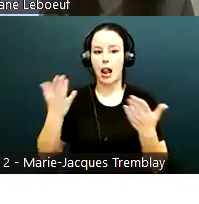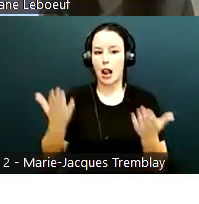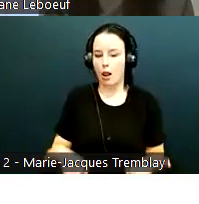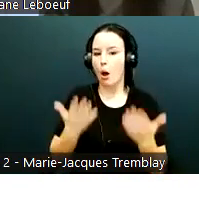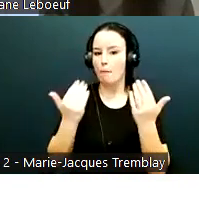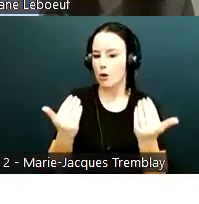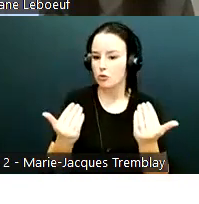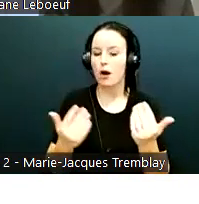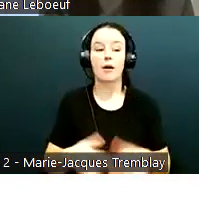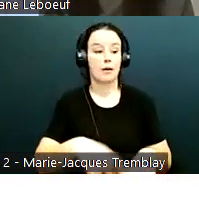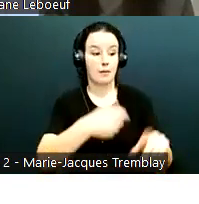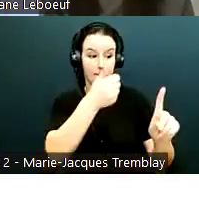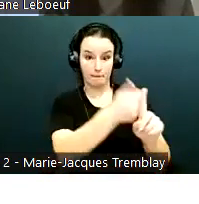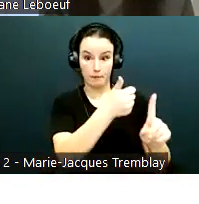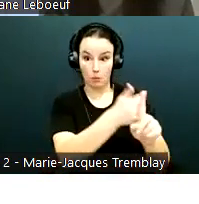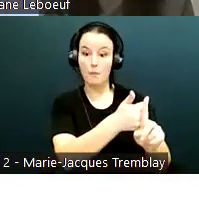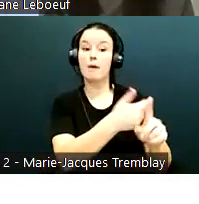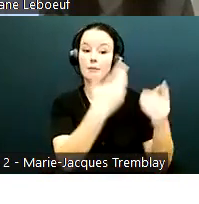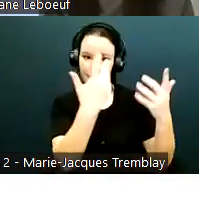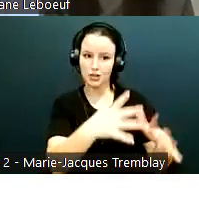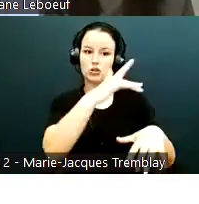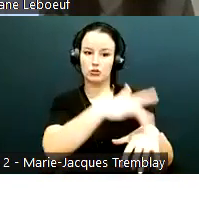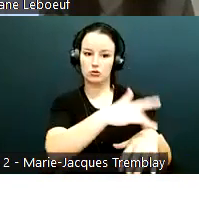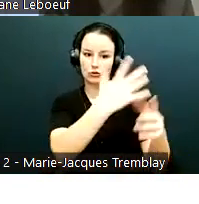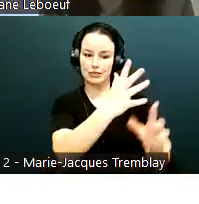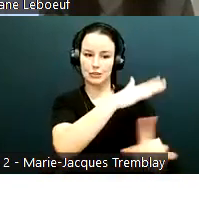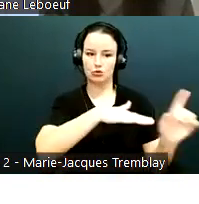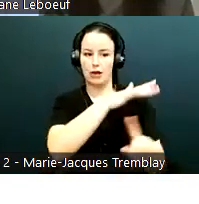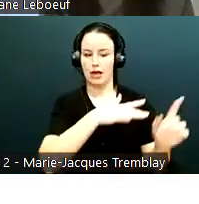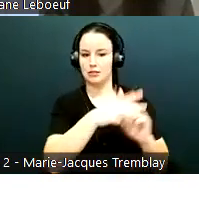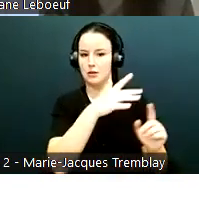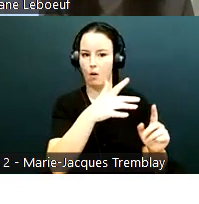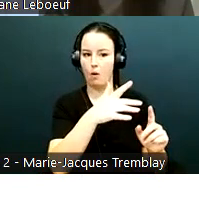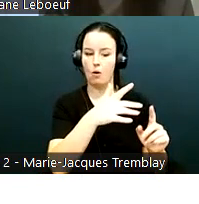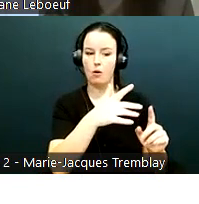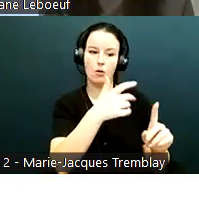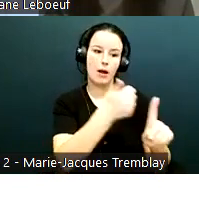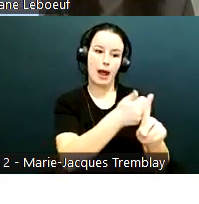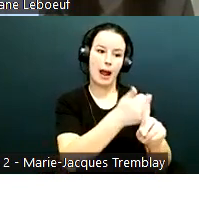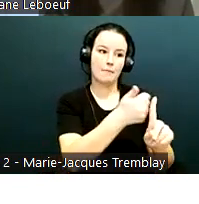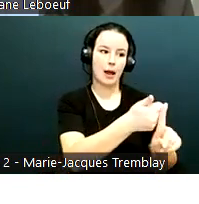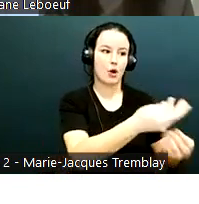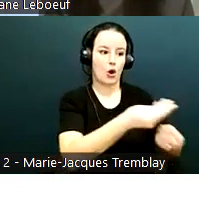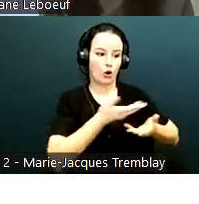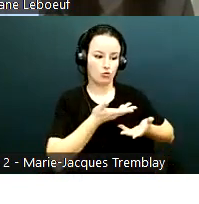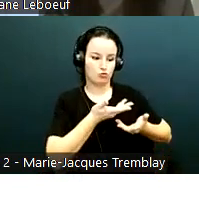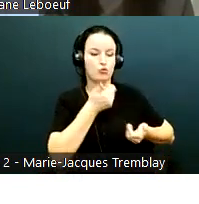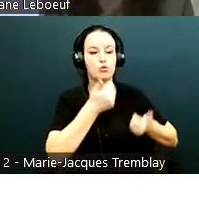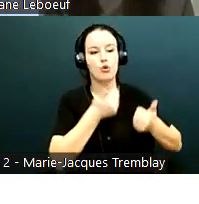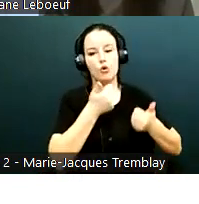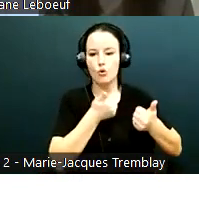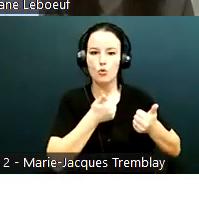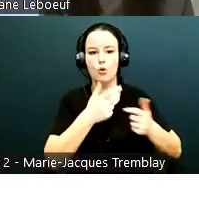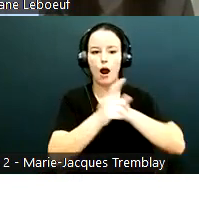avaient soit directement vécu les situations comme personnes cibles ou comme employés ou